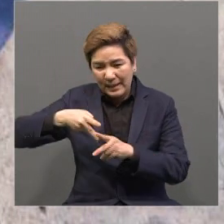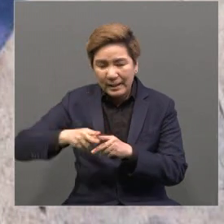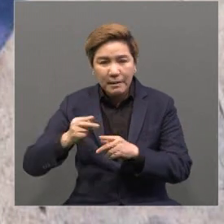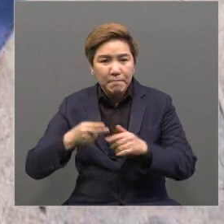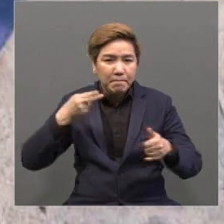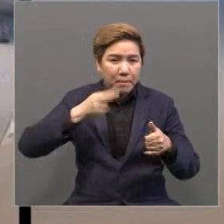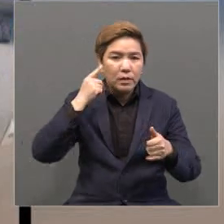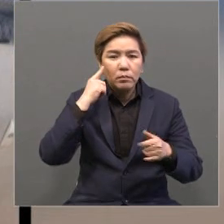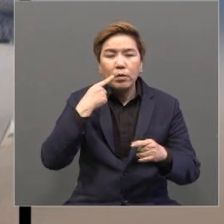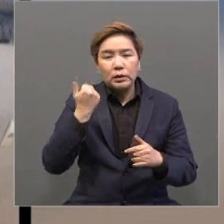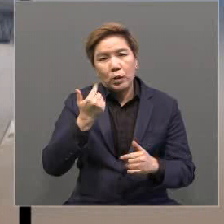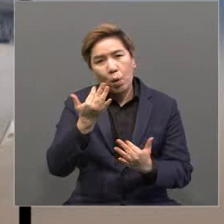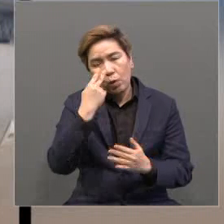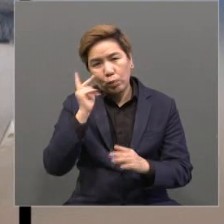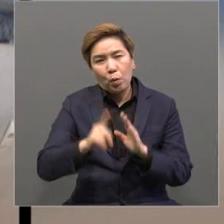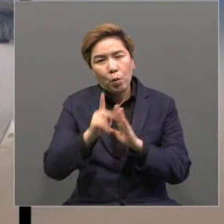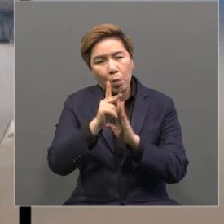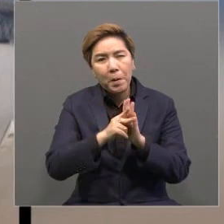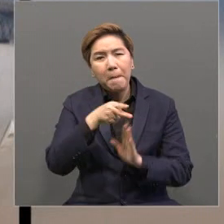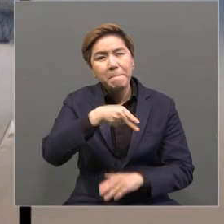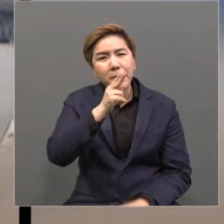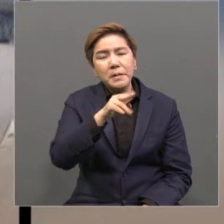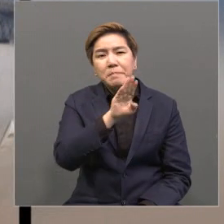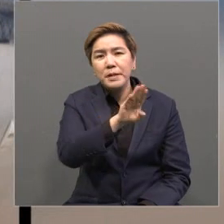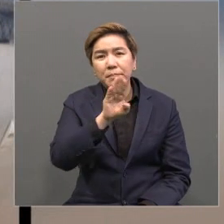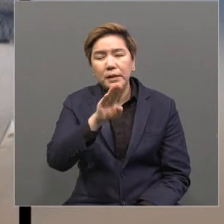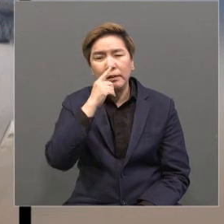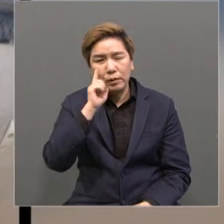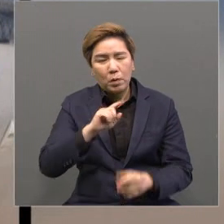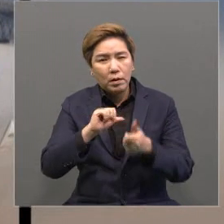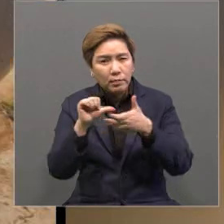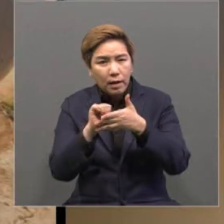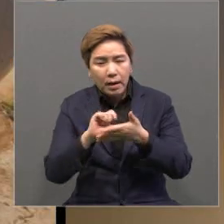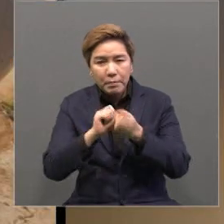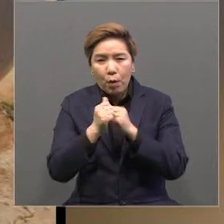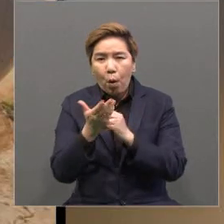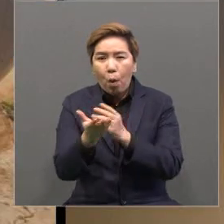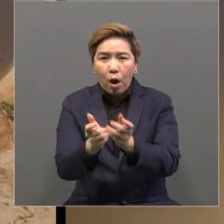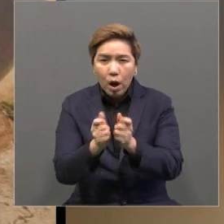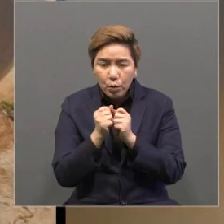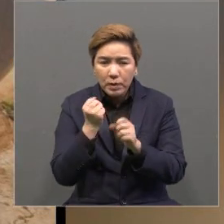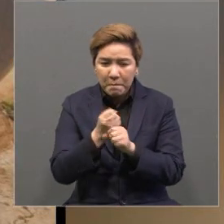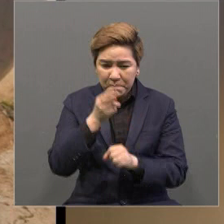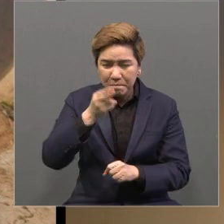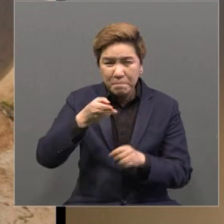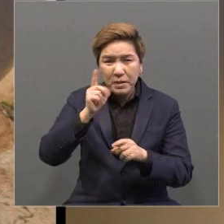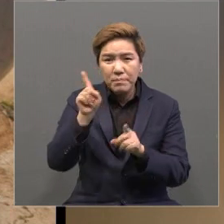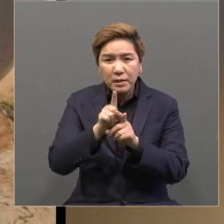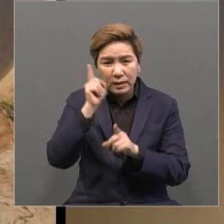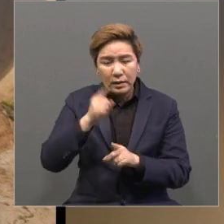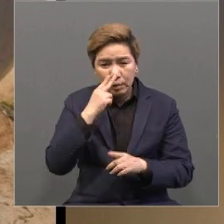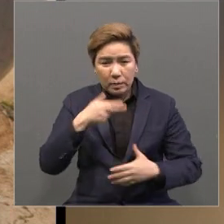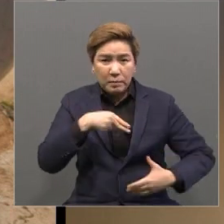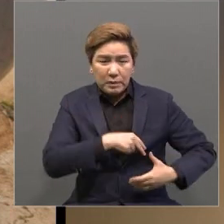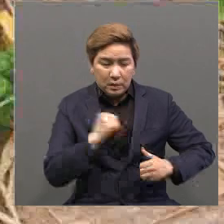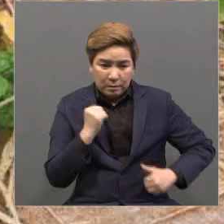เนี่ยบิ๊กโจก็บอกว่าเดี๋ยวจะต้องแก้กฎหมายเรื่องปืนบีบีกันเนี่ยจะต้องเป็นต้องมีการขออนุญาตอะไรเหมือนกับอาวุธปืนจริงในกระเป๋า